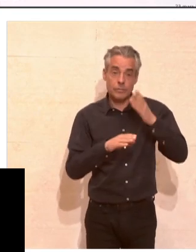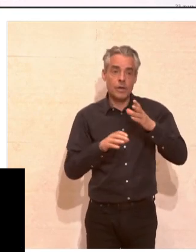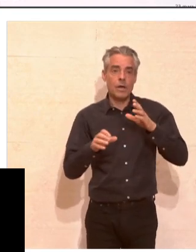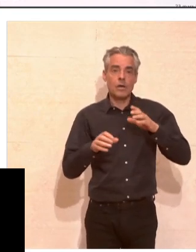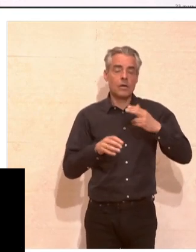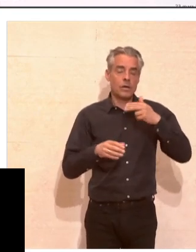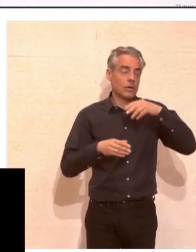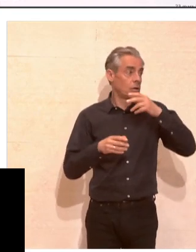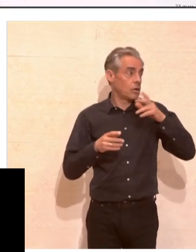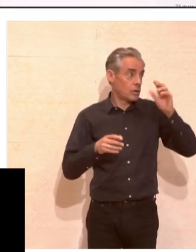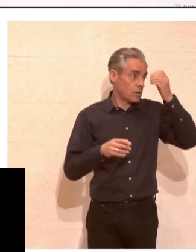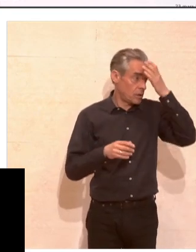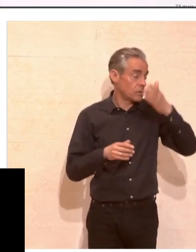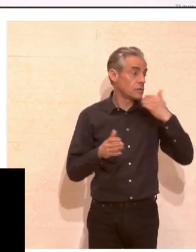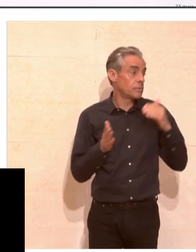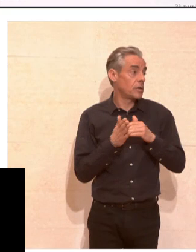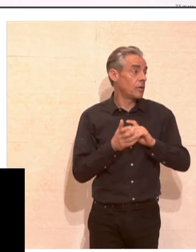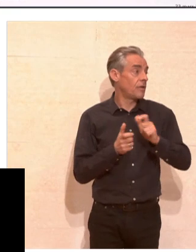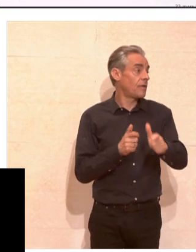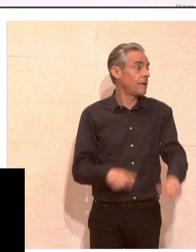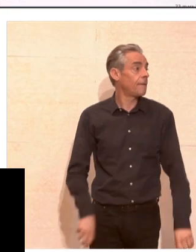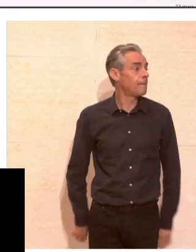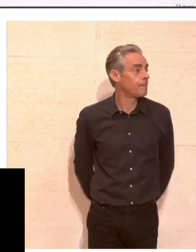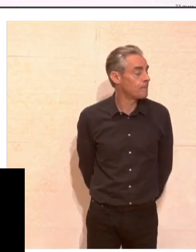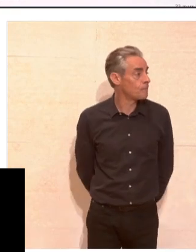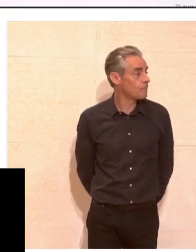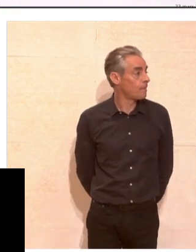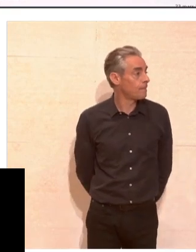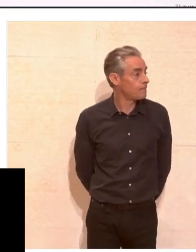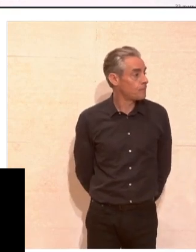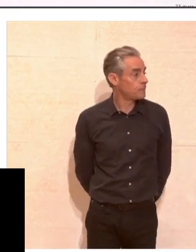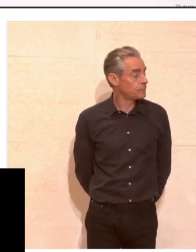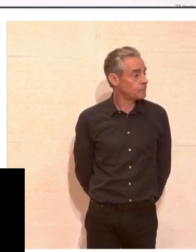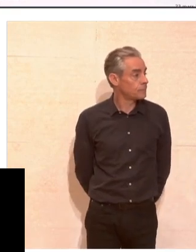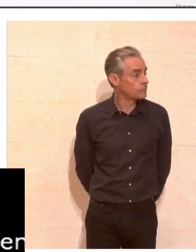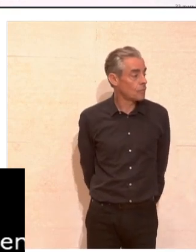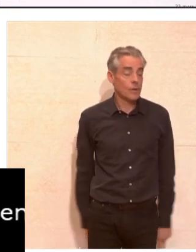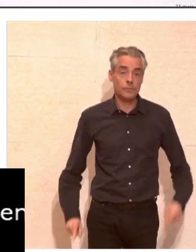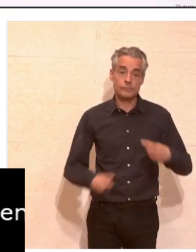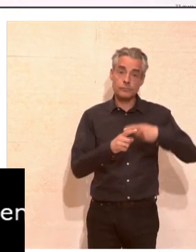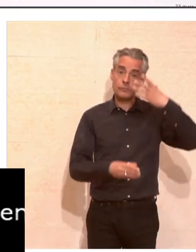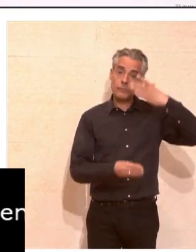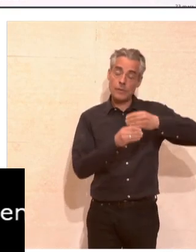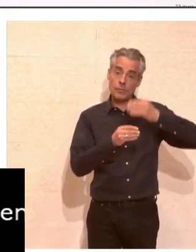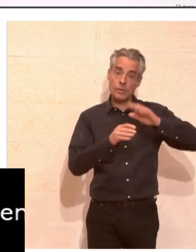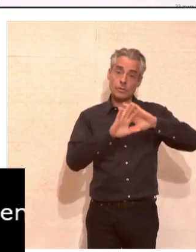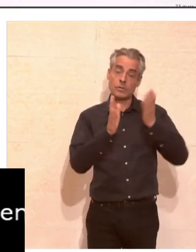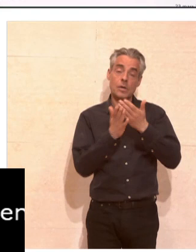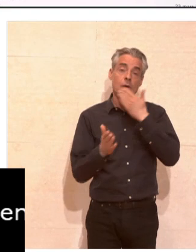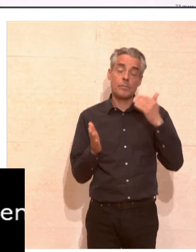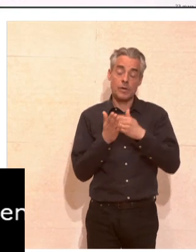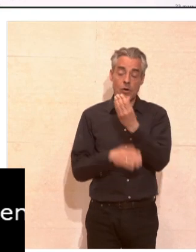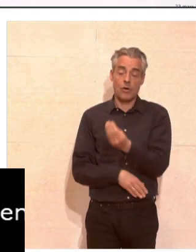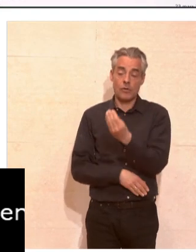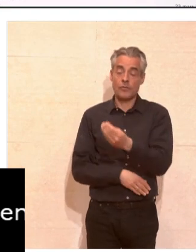gagner en insight et en connaissance explicite. Voilà. Et puis cet apprentissage, en fait, il est meilleur chez l'enfant,